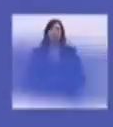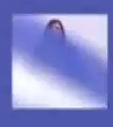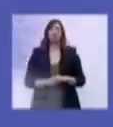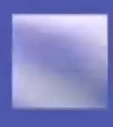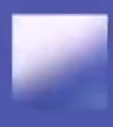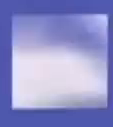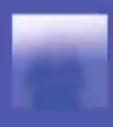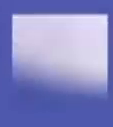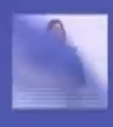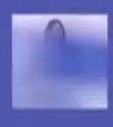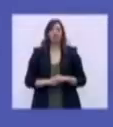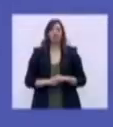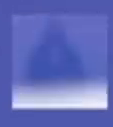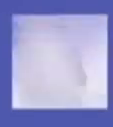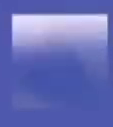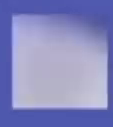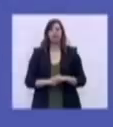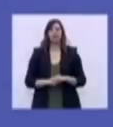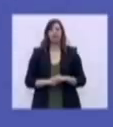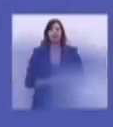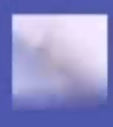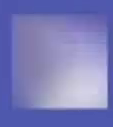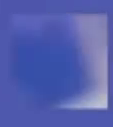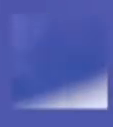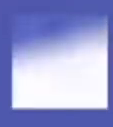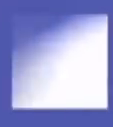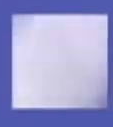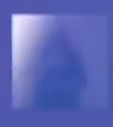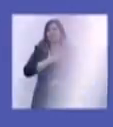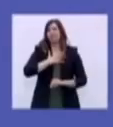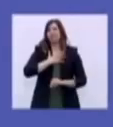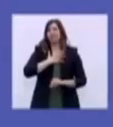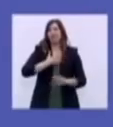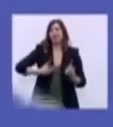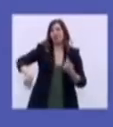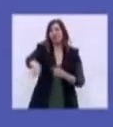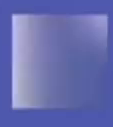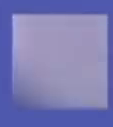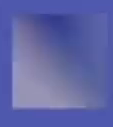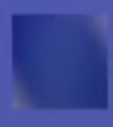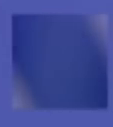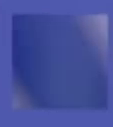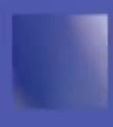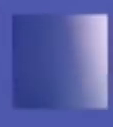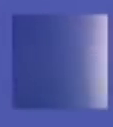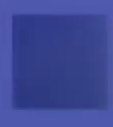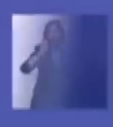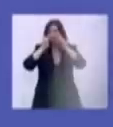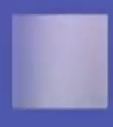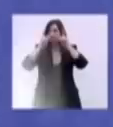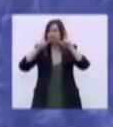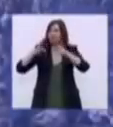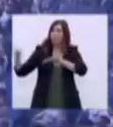δεν είναι 4,5%. 4,5% έκανε 3,4%. Ούτε αυτό είναι μεγάλη εκλογή. Ούτε γι' αυτό είναι κανένα μεγάλη εκλογή. Αν συγκρίνεις τις ΚΑΠΑ Research, ξέρω εγώ,